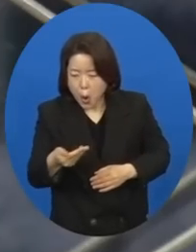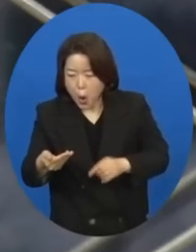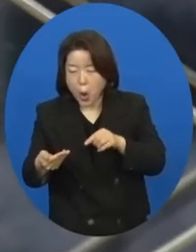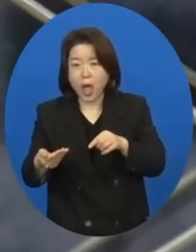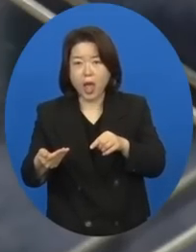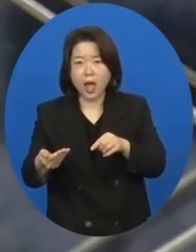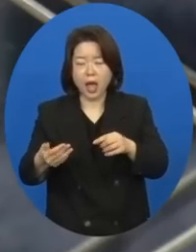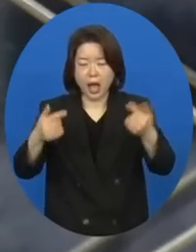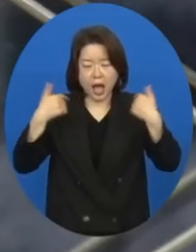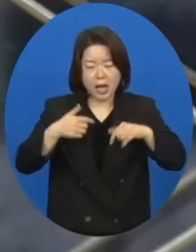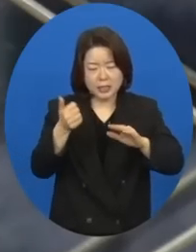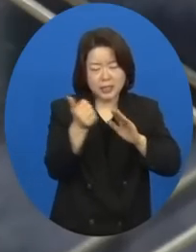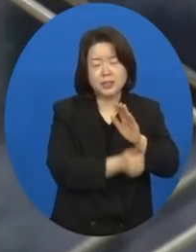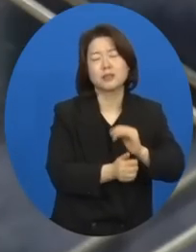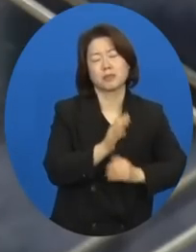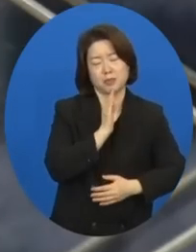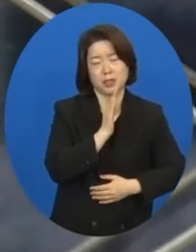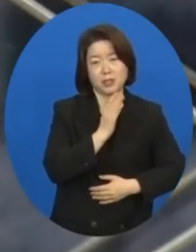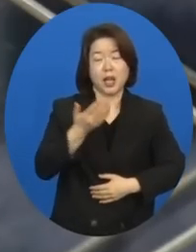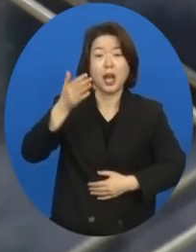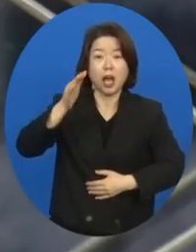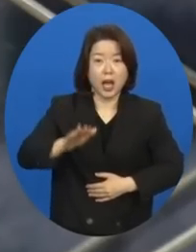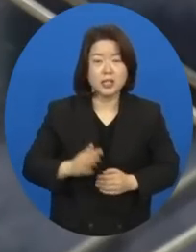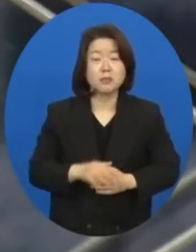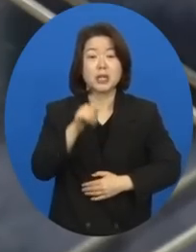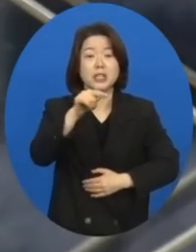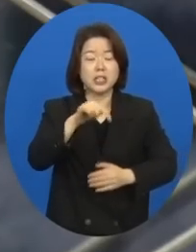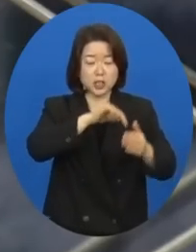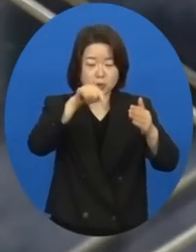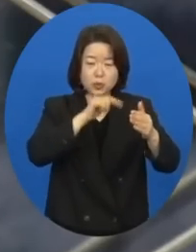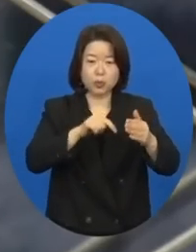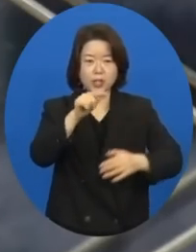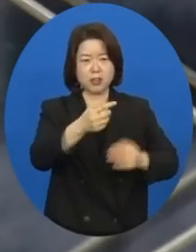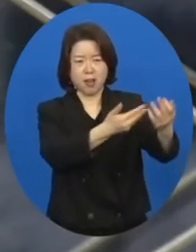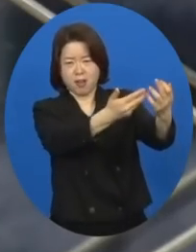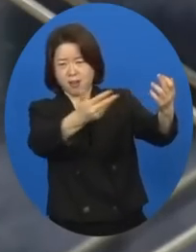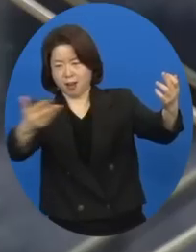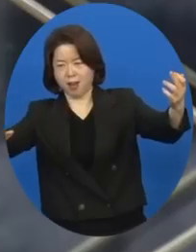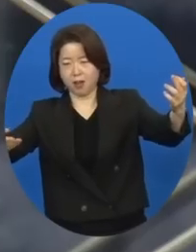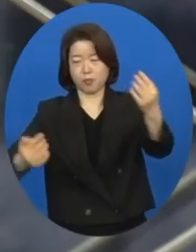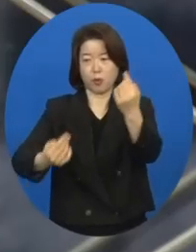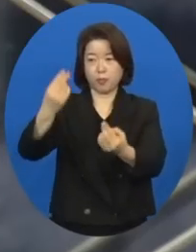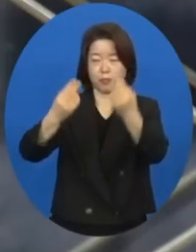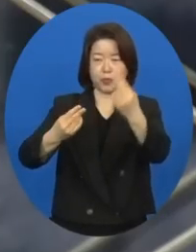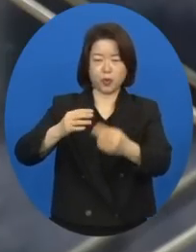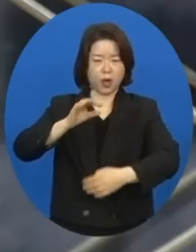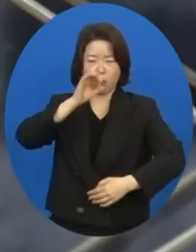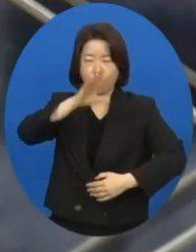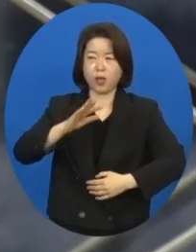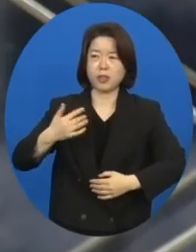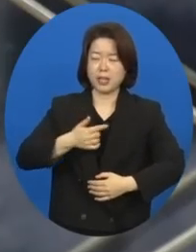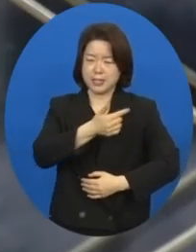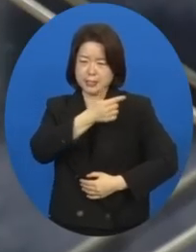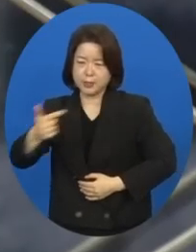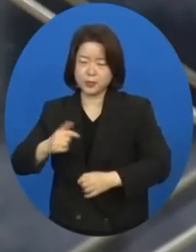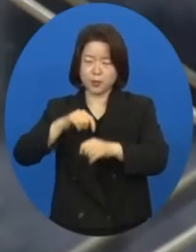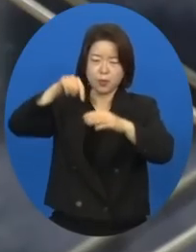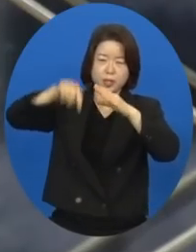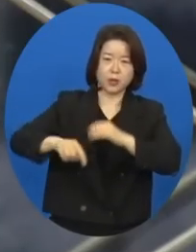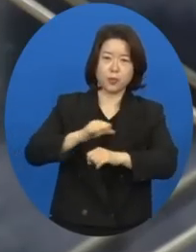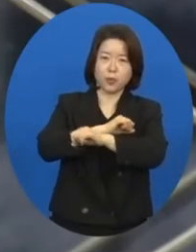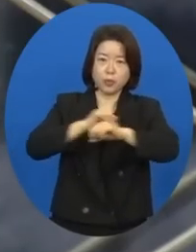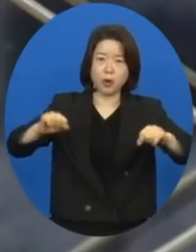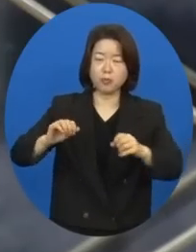언제나 실패일 수밖에 없지. 그러나 너 안에 저 강보다 비교할 수 없이 크고 넓고 깊은